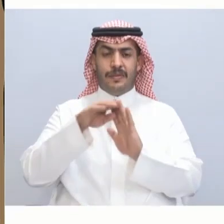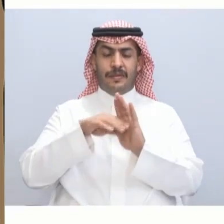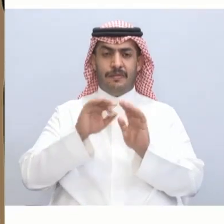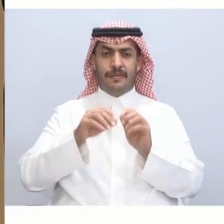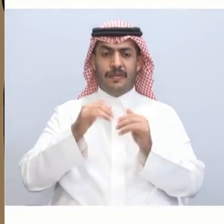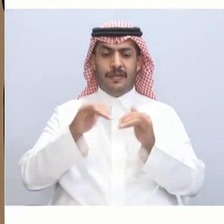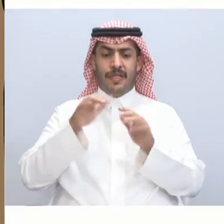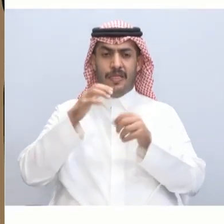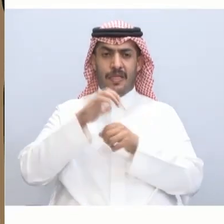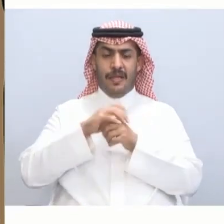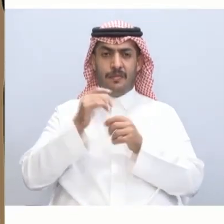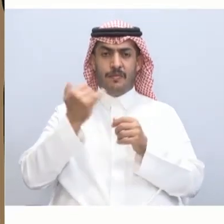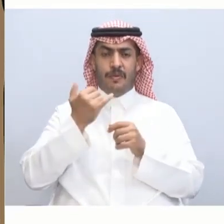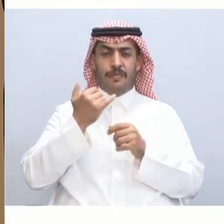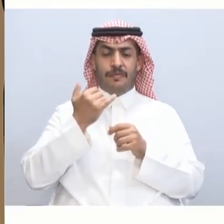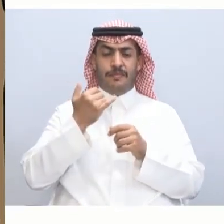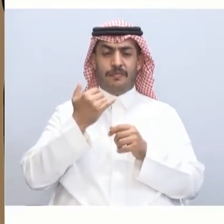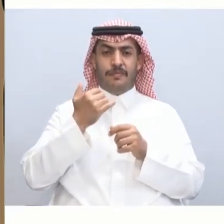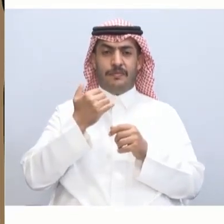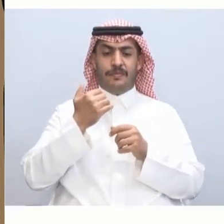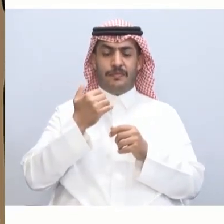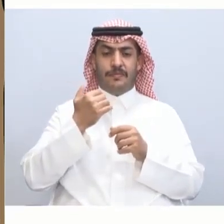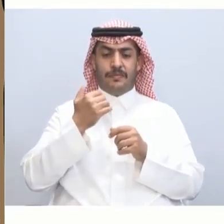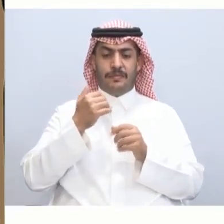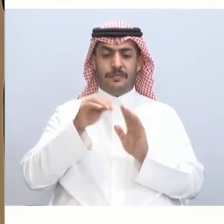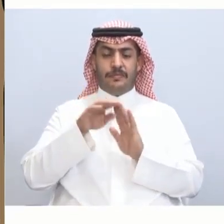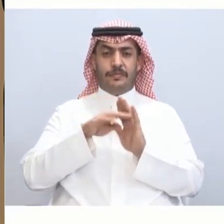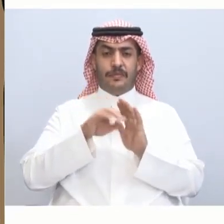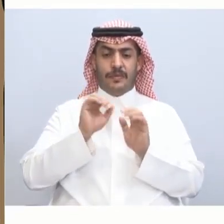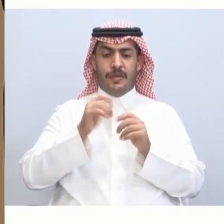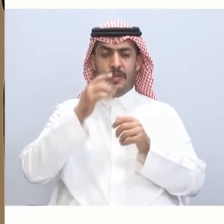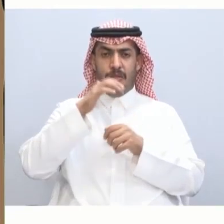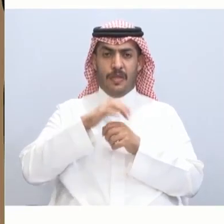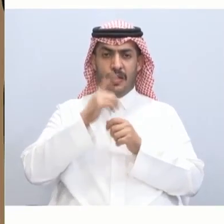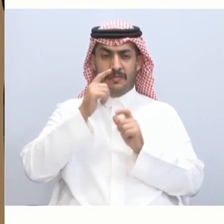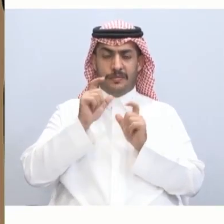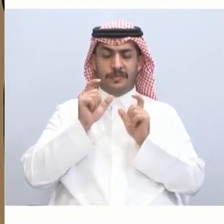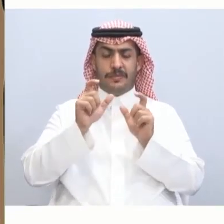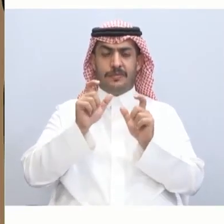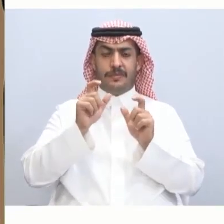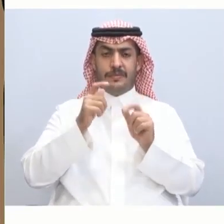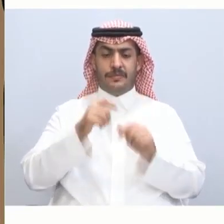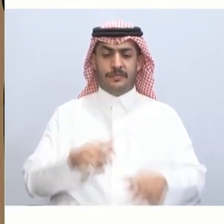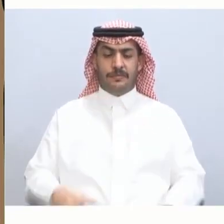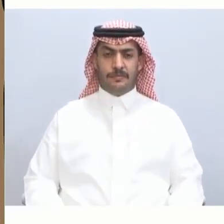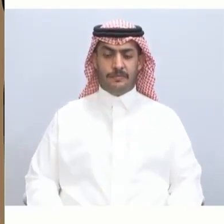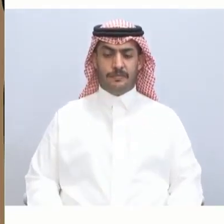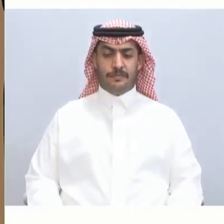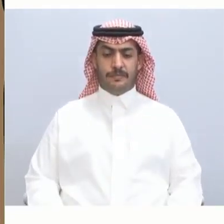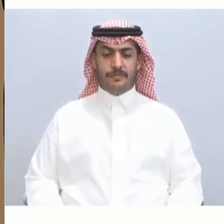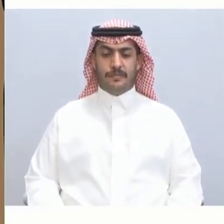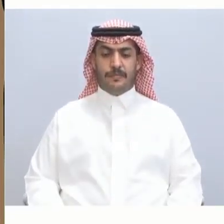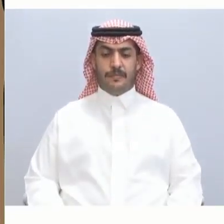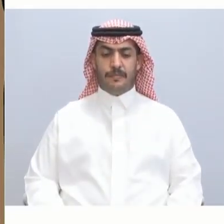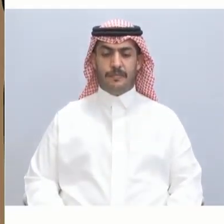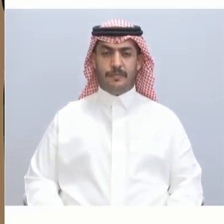مؤشرات للضغط من اهمها مؤشرات اختراق الضغوط لدفاع على مستوى اجسادنا